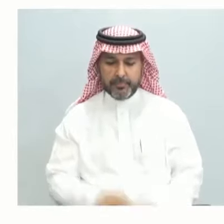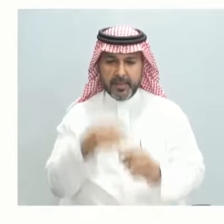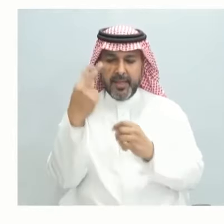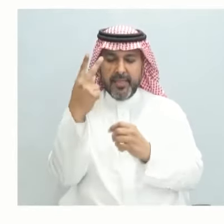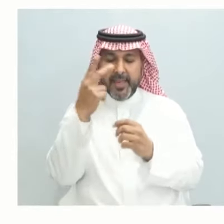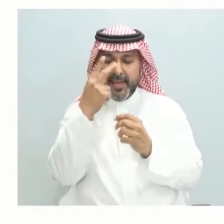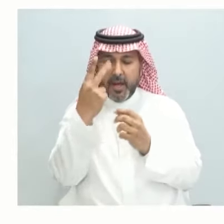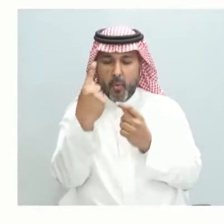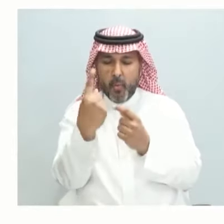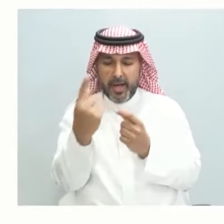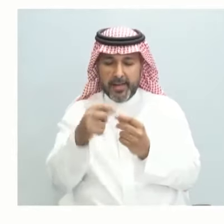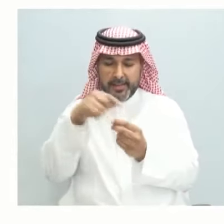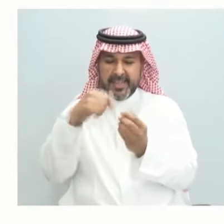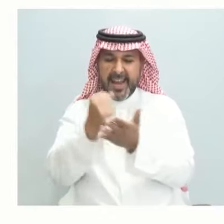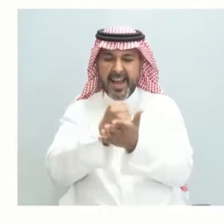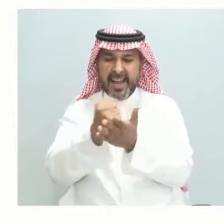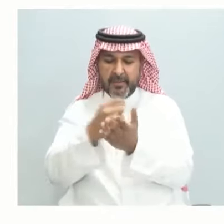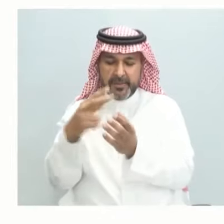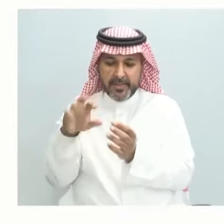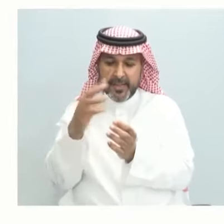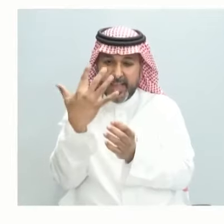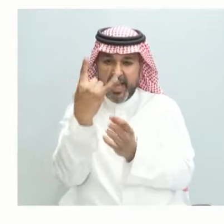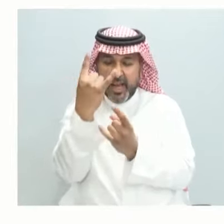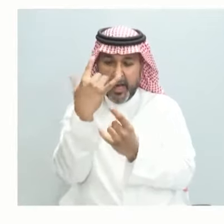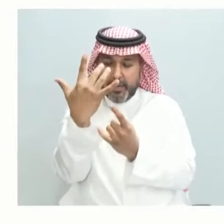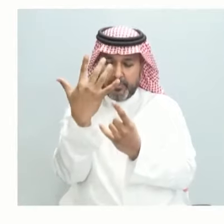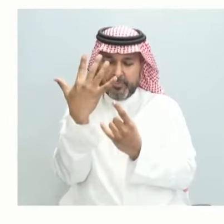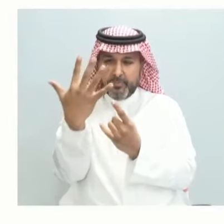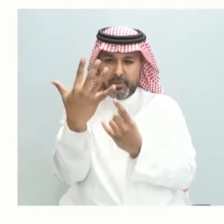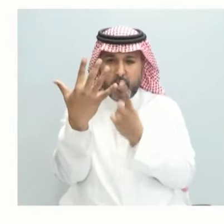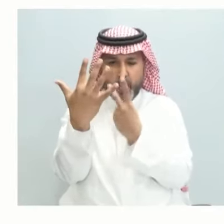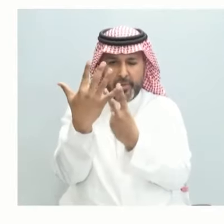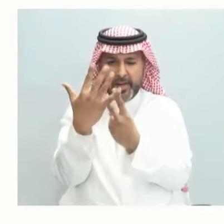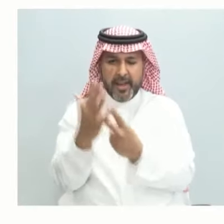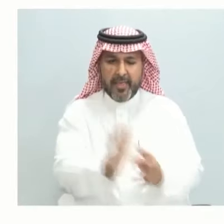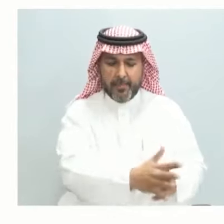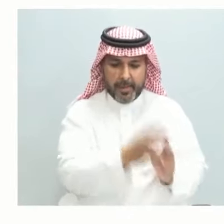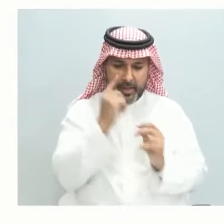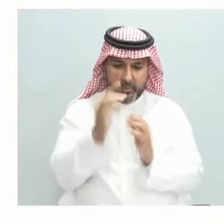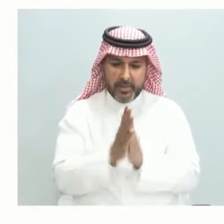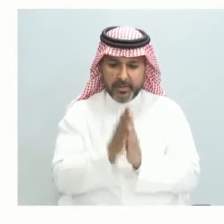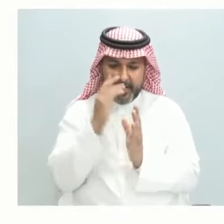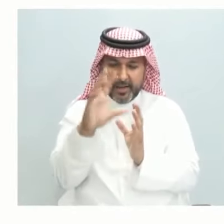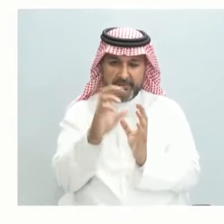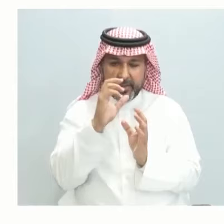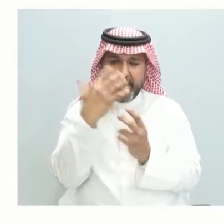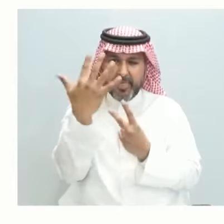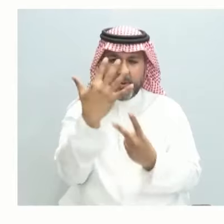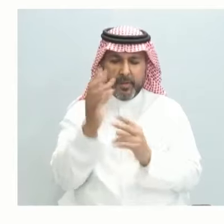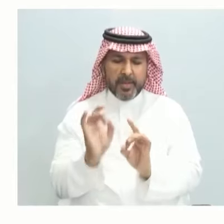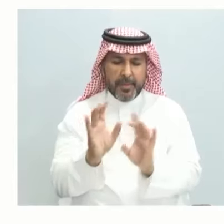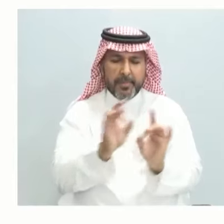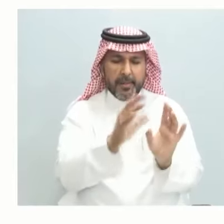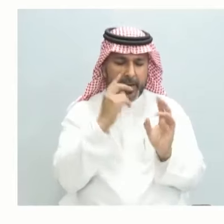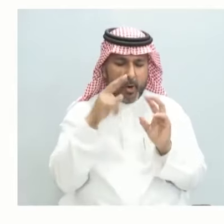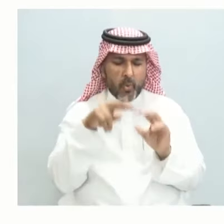رصاص ويوجد لدي 15 ورقم ملونه ويوجد لديه